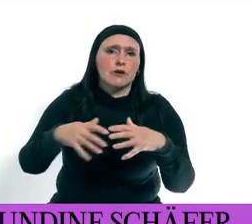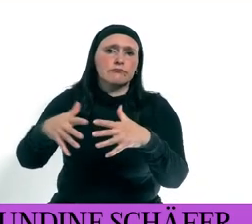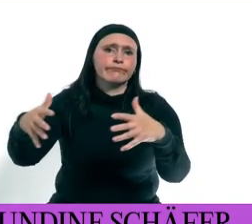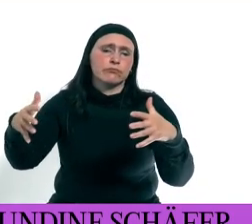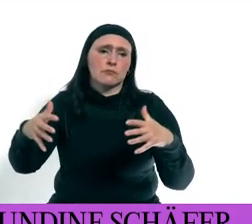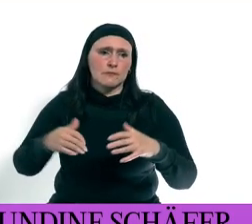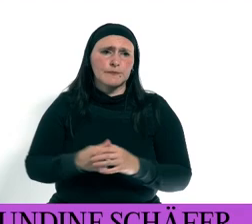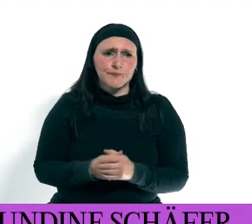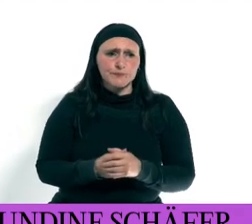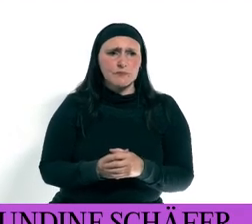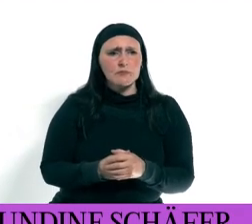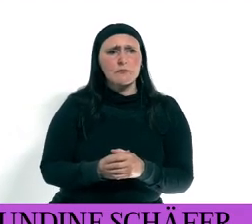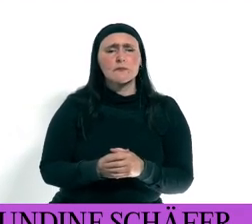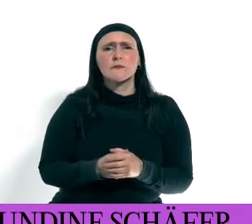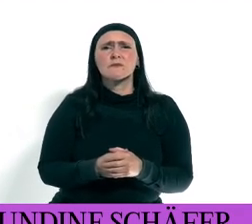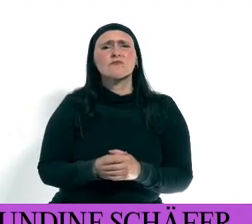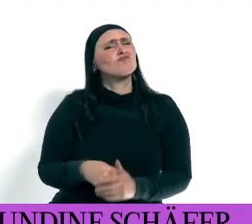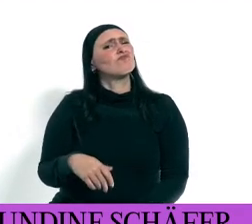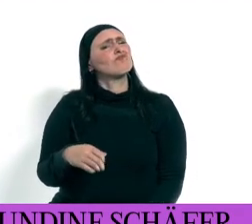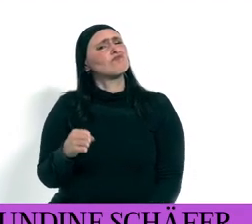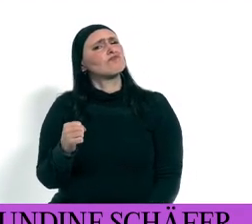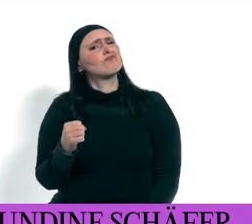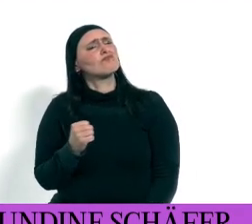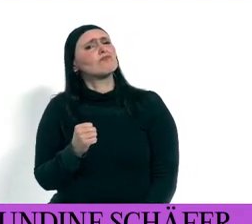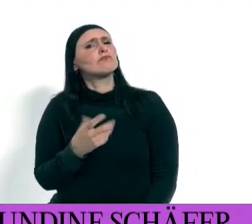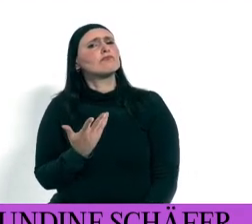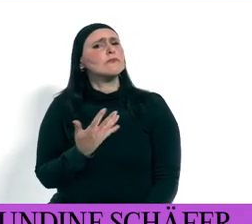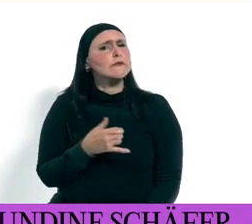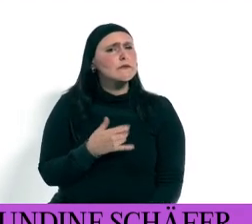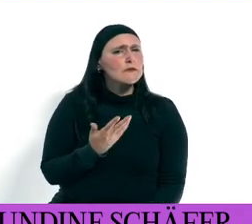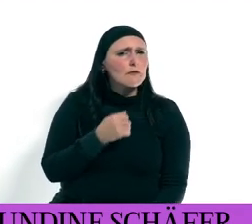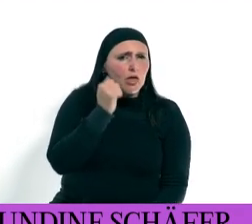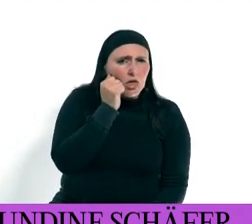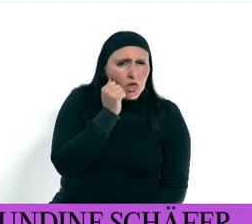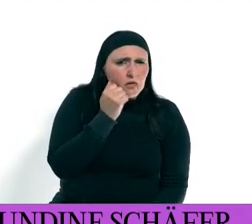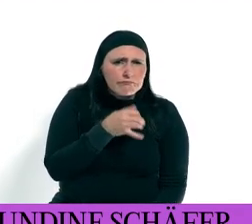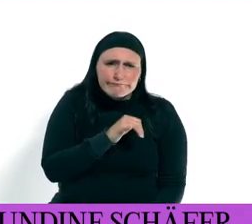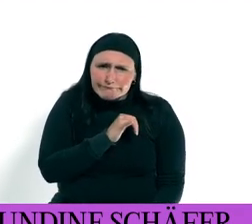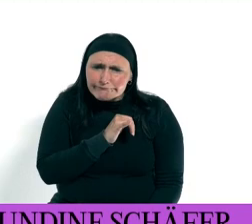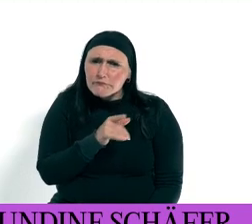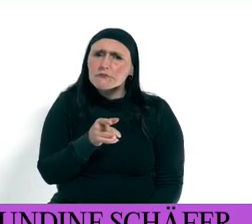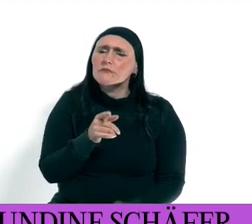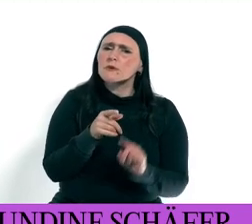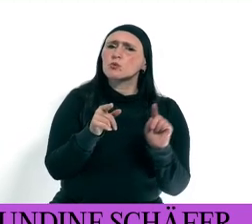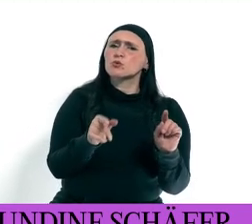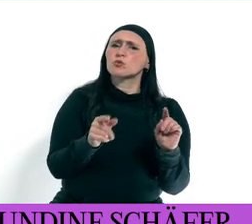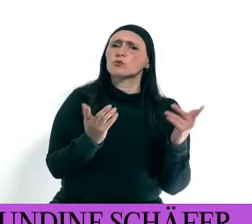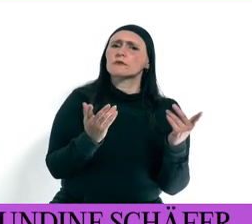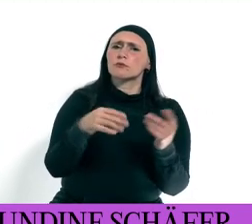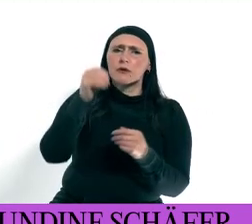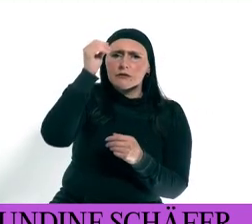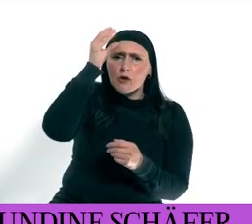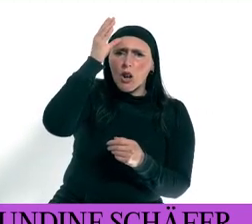wächst. Aber es ist ja auch interessant, dass in dem Moment, in dem man aus